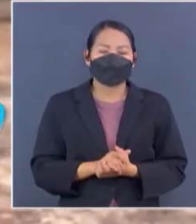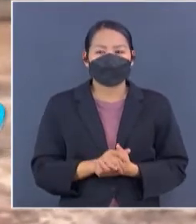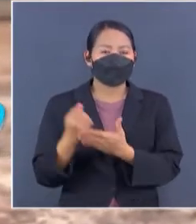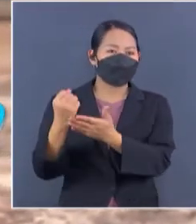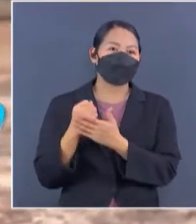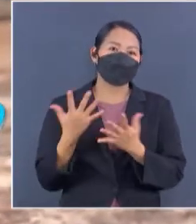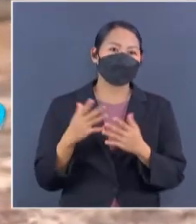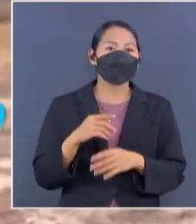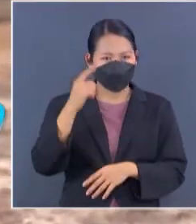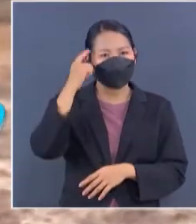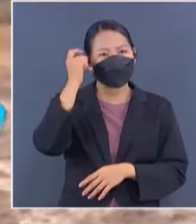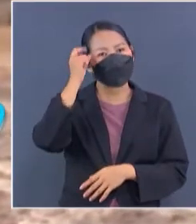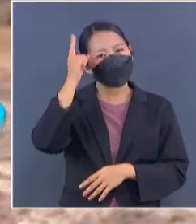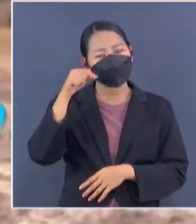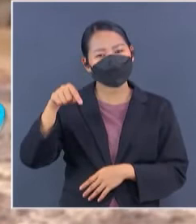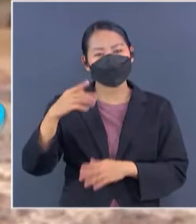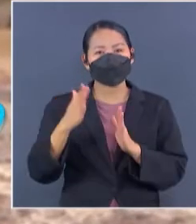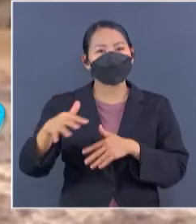เขาก็คงกลัวนะครับคน